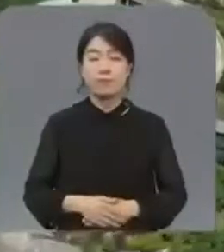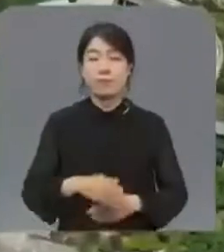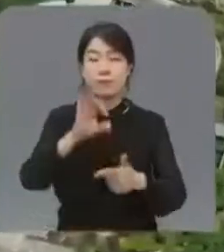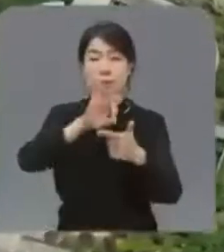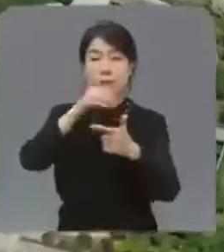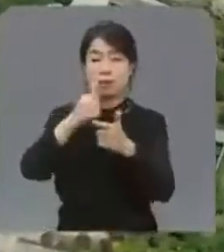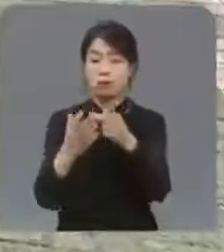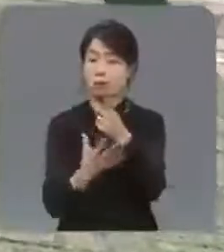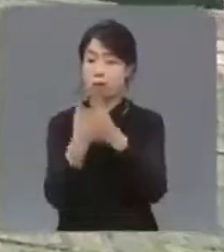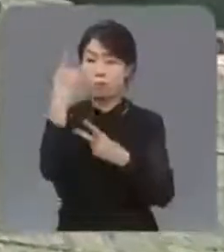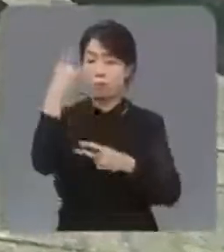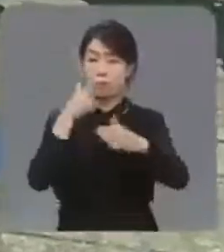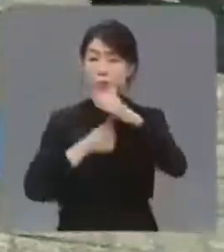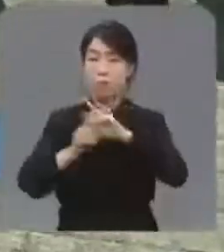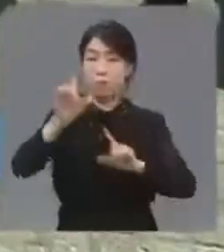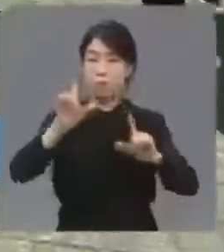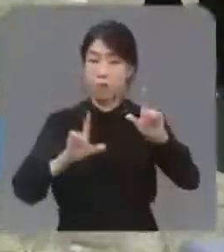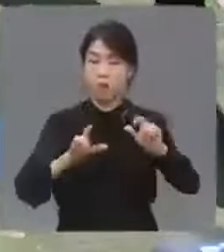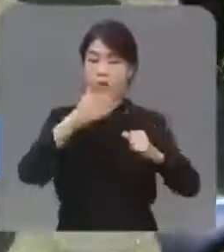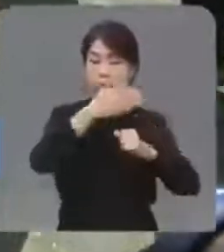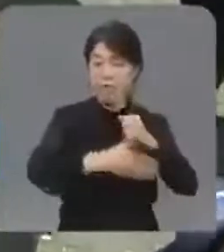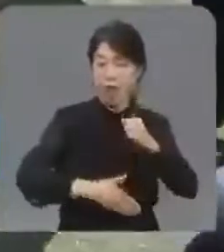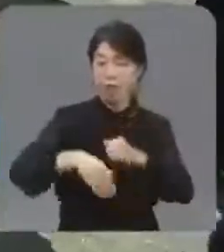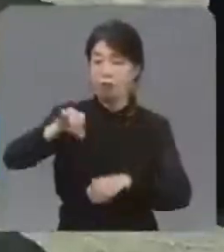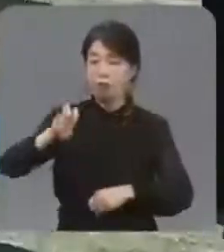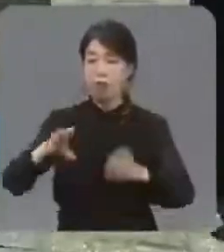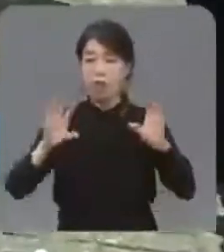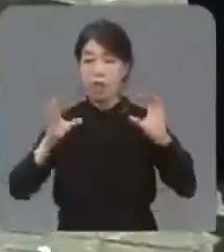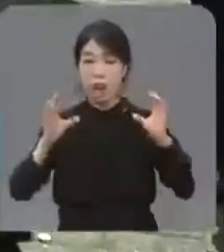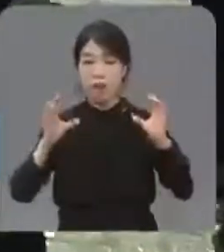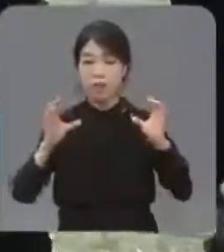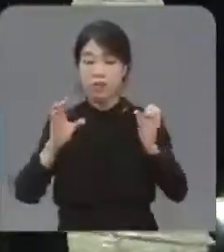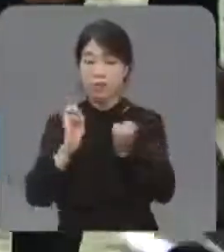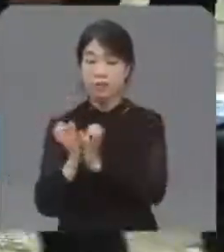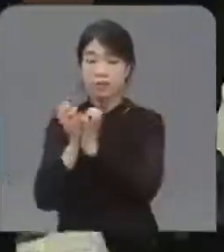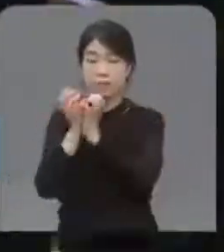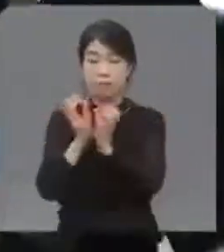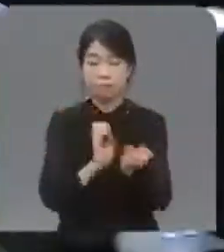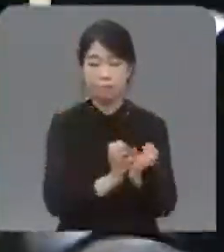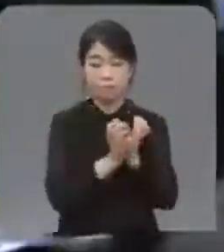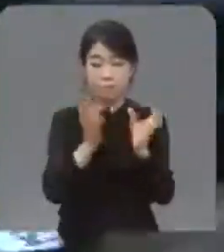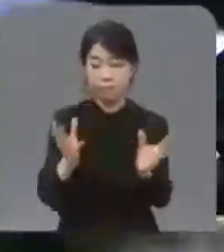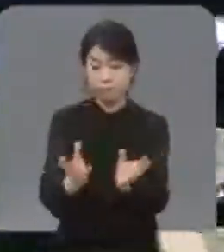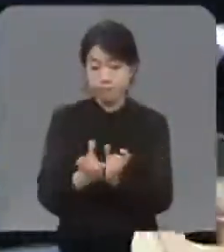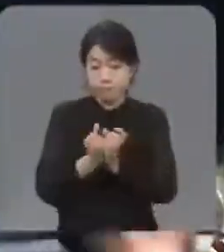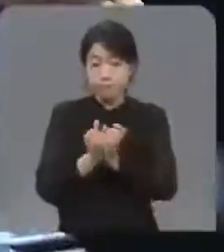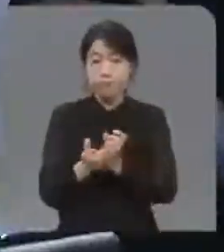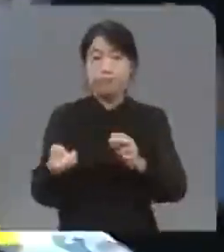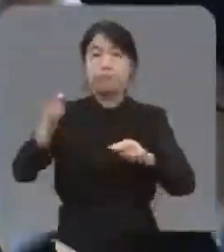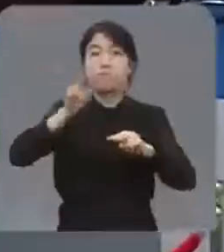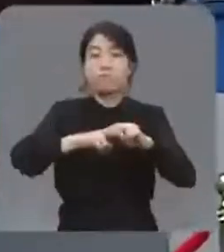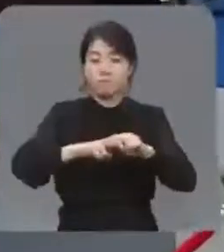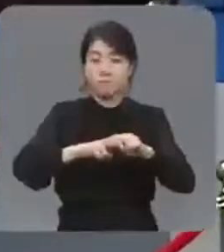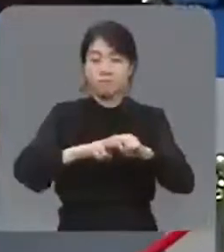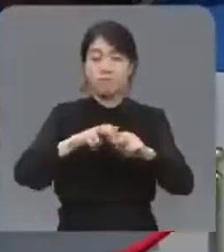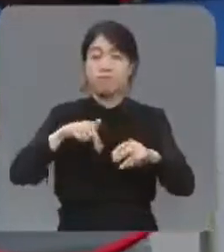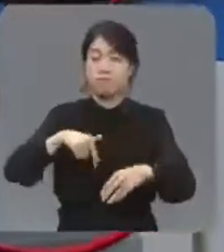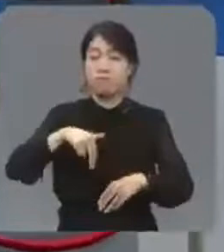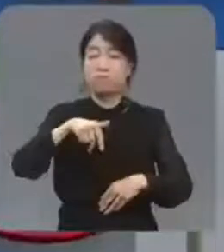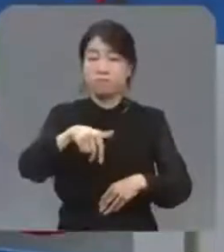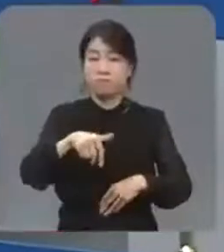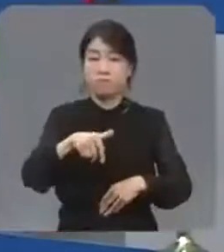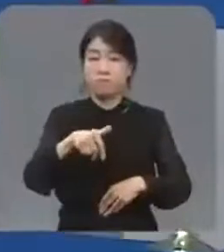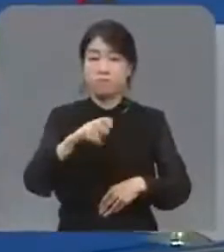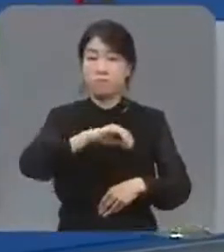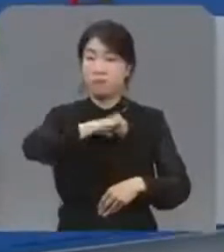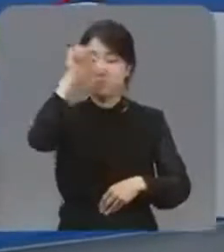영호남의 통합을 상징하는 대구와 광주 어린이의 꽃다발을 받고 취임식장에 들어선 윤석열 대통령. 당선 직후